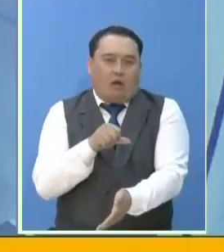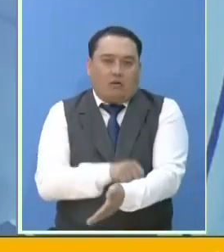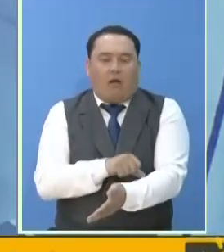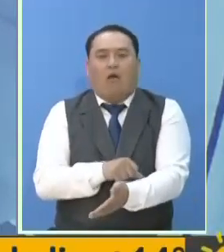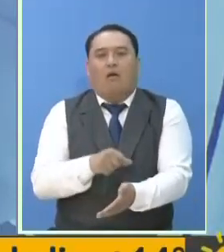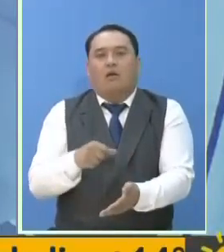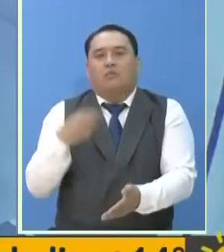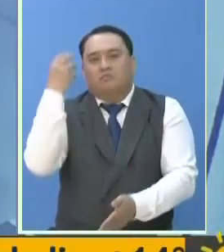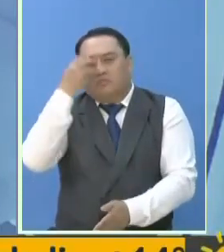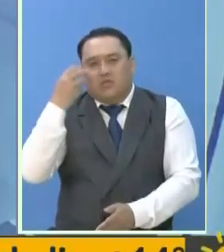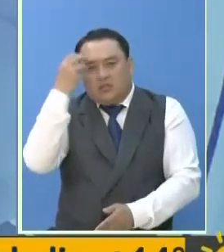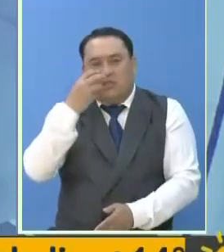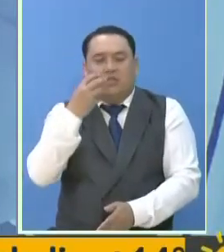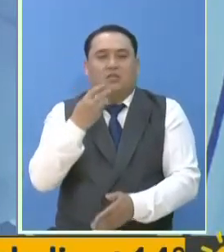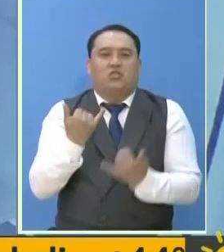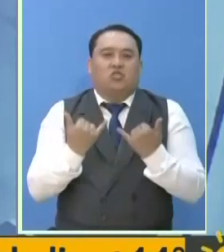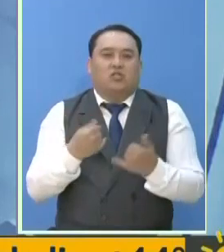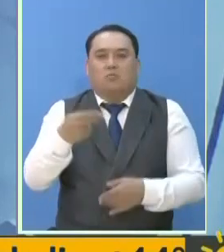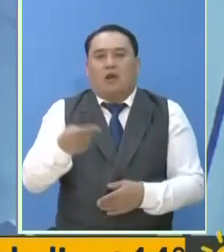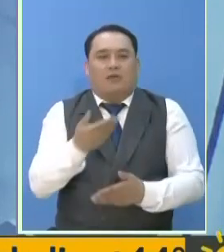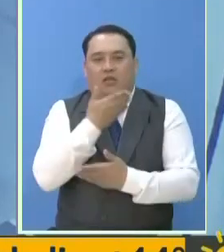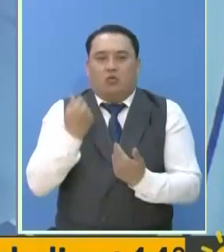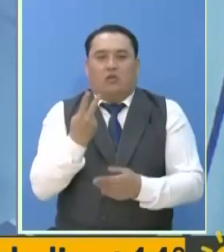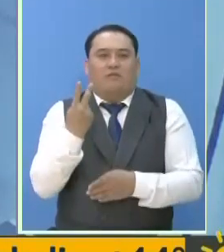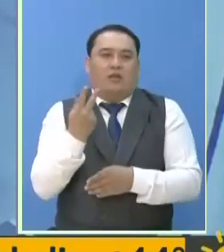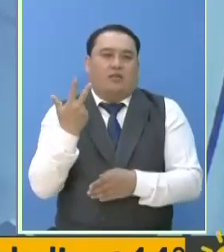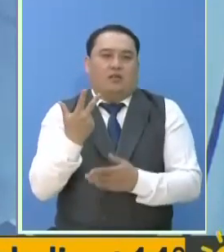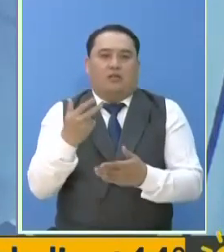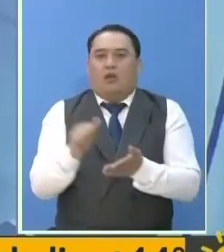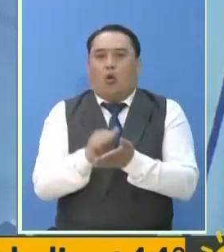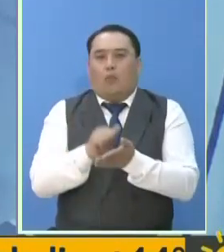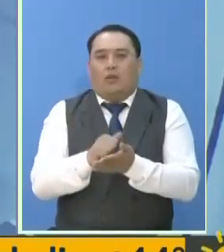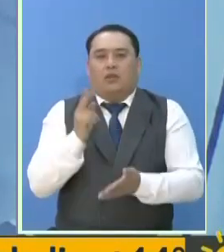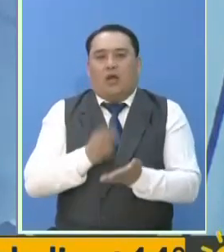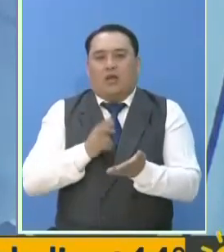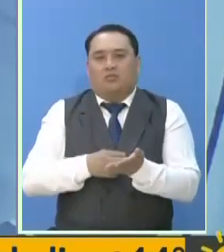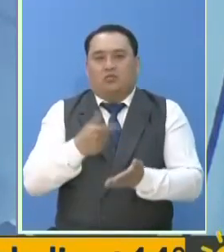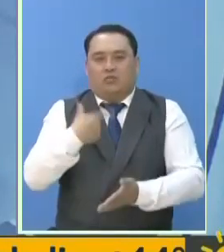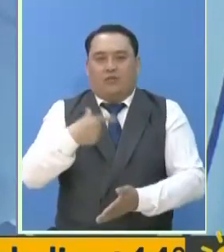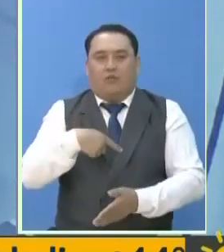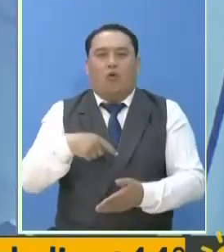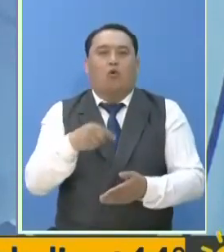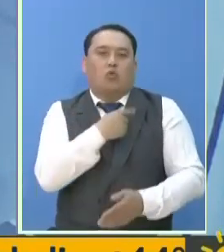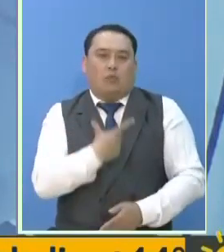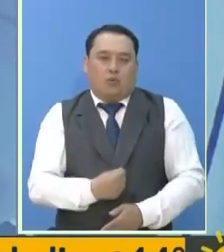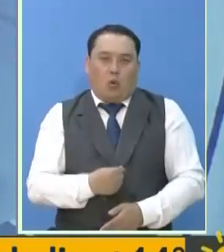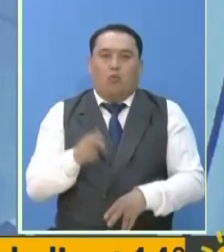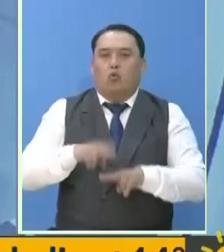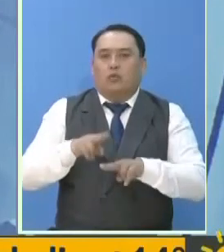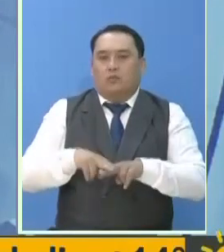с психдиспансера, сейчас таких нету, там буквально 2-3 документа только нужно. Вы подтверждаете свое образование, свою квалификацию,